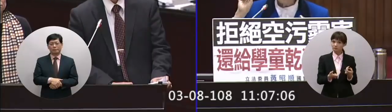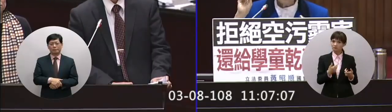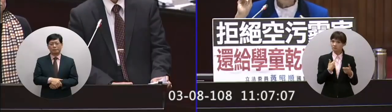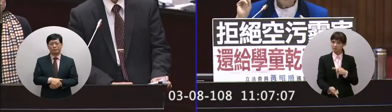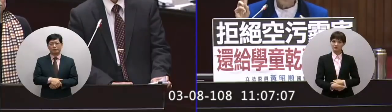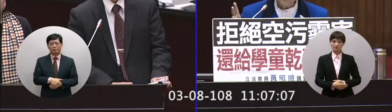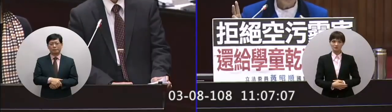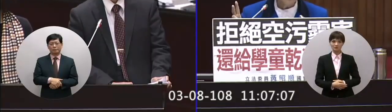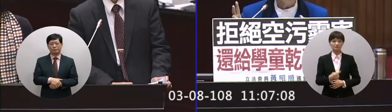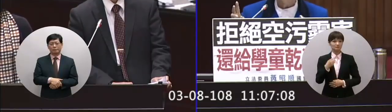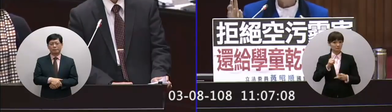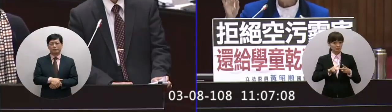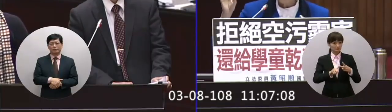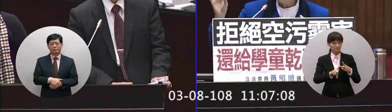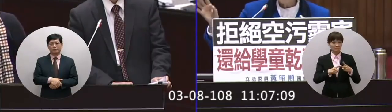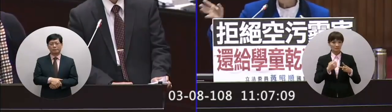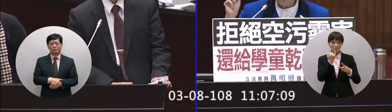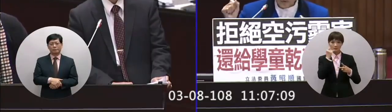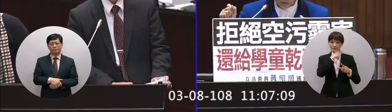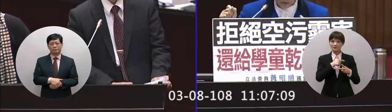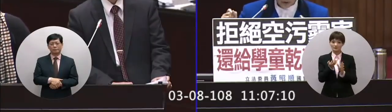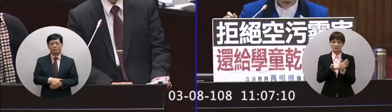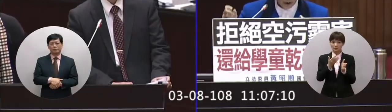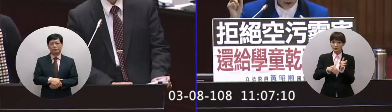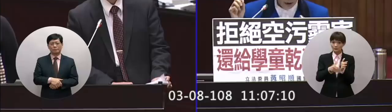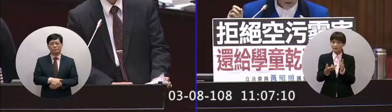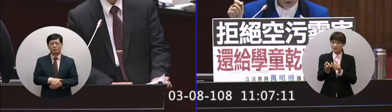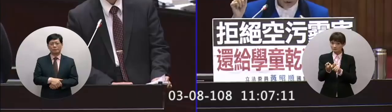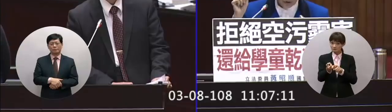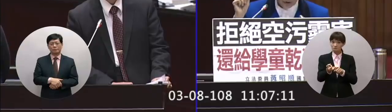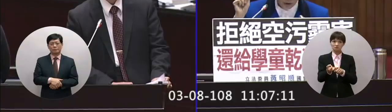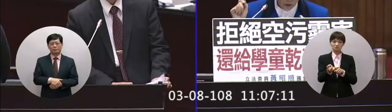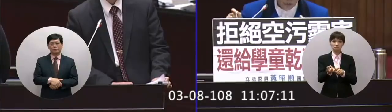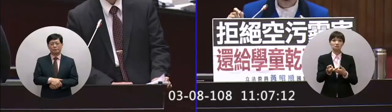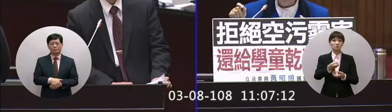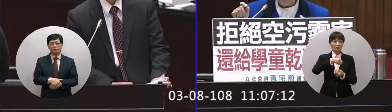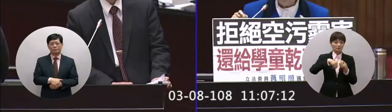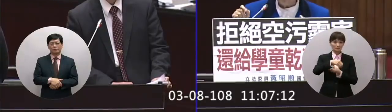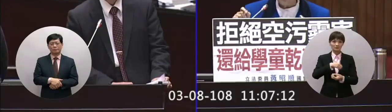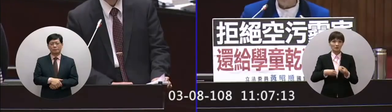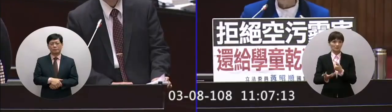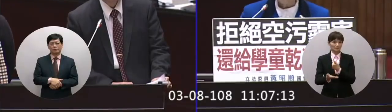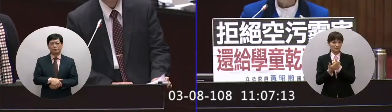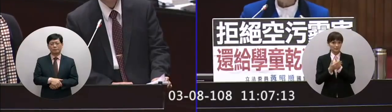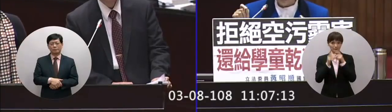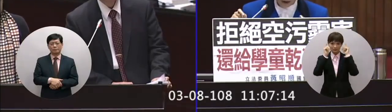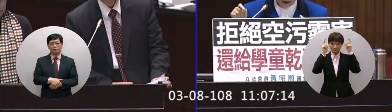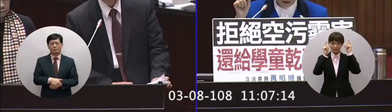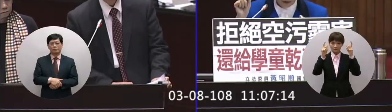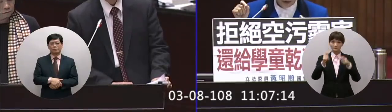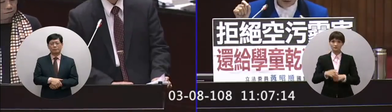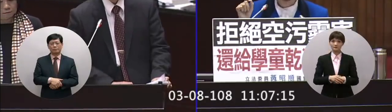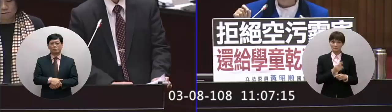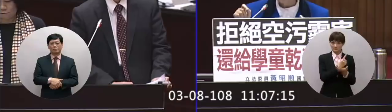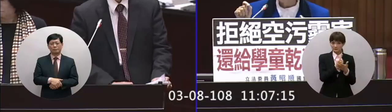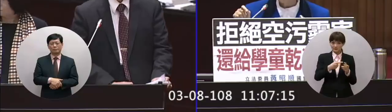个，能不能够在预算上让这些空污对高雄在工作生活的人每一